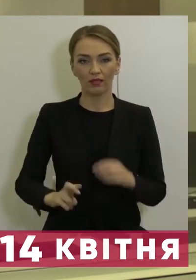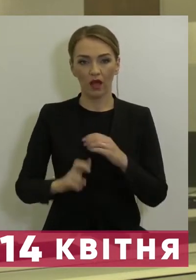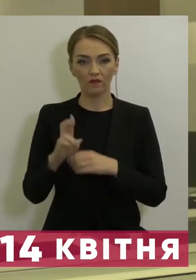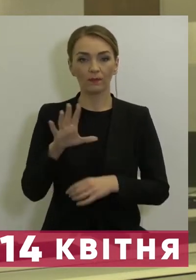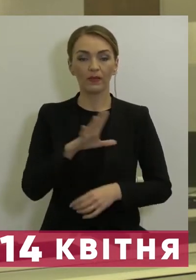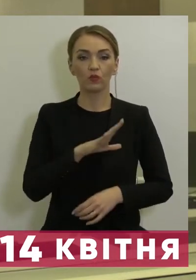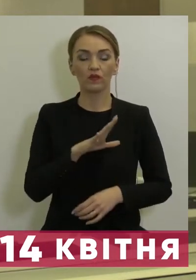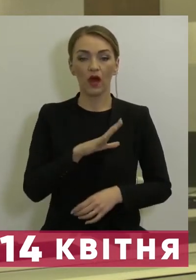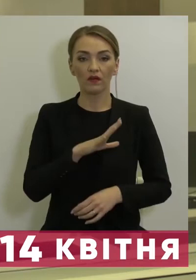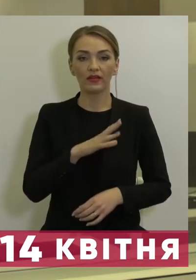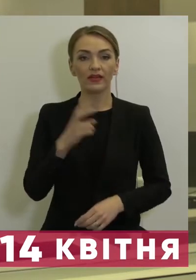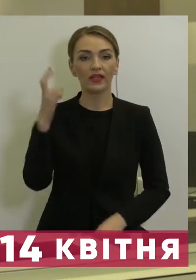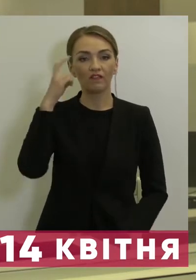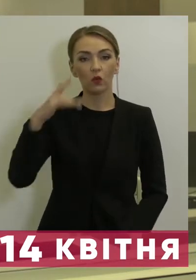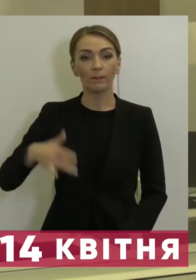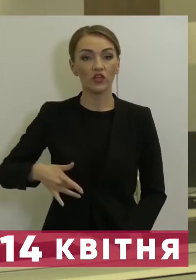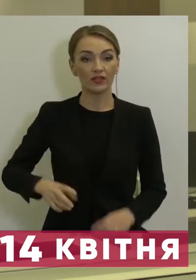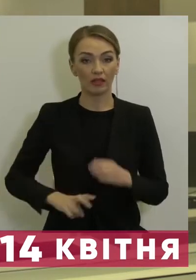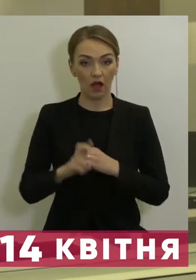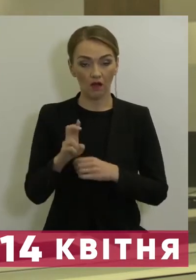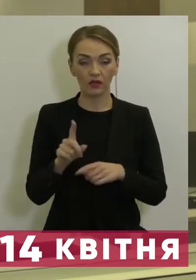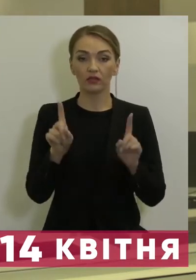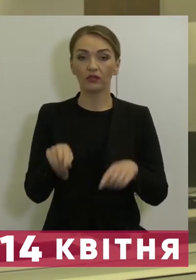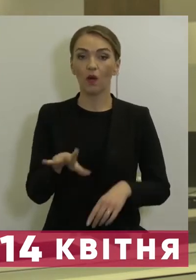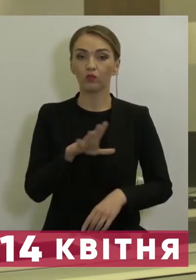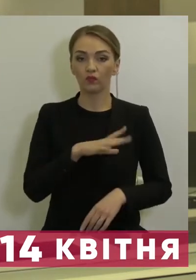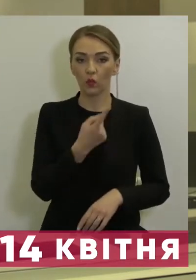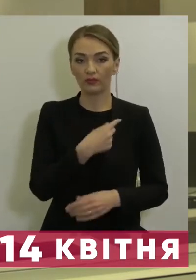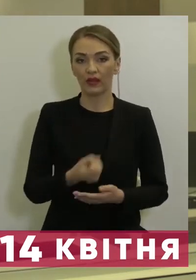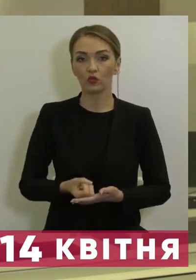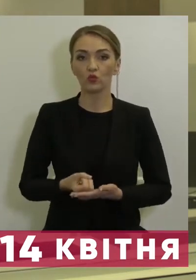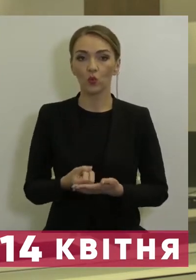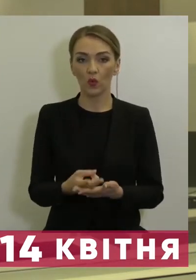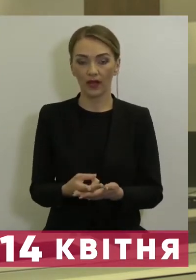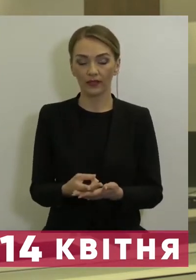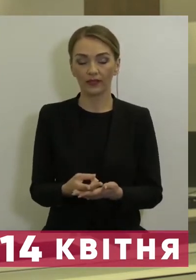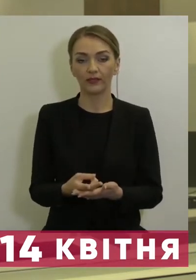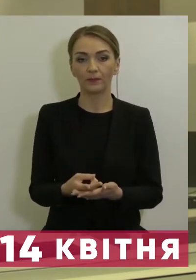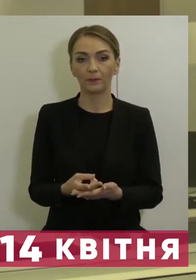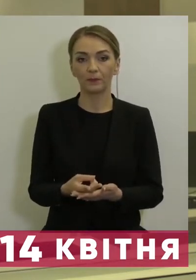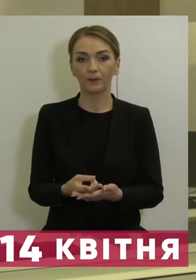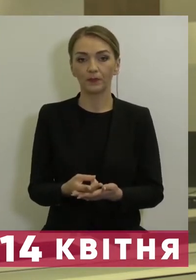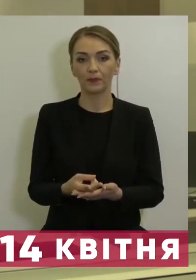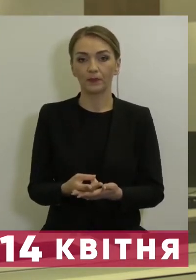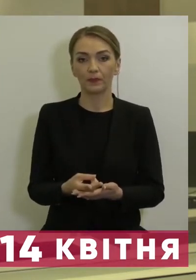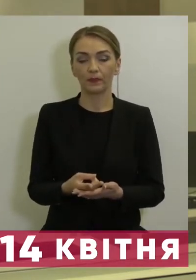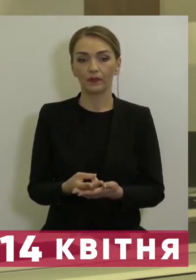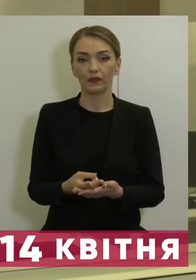у Києво-Печерській лаврі та був госпіталізований.